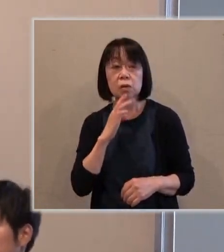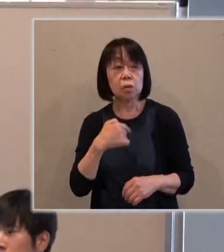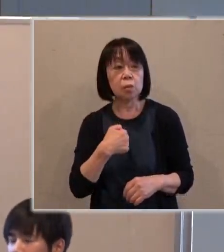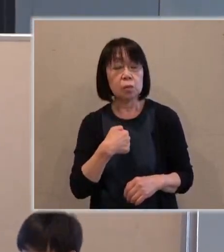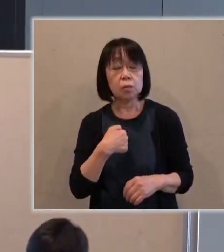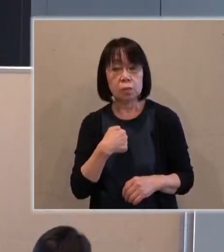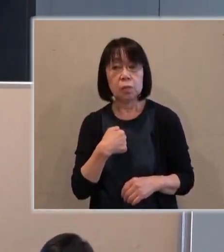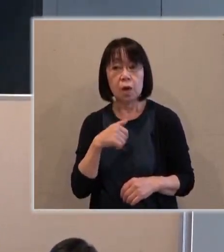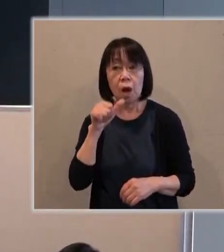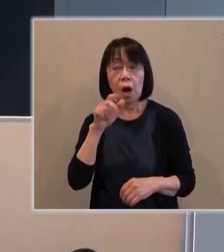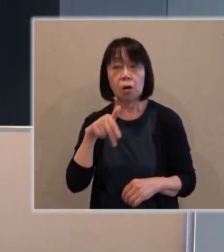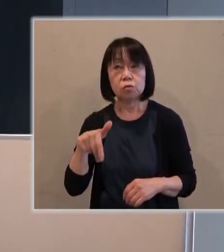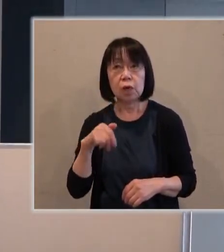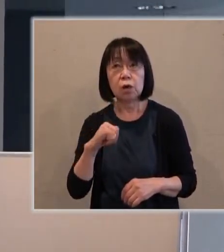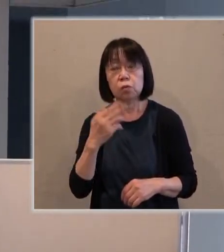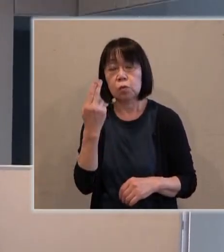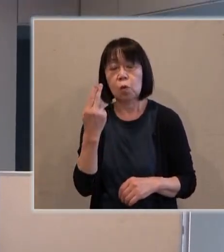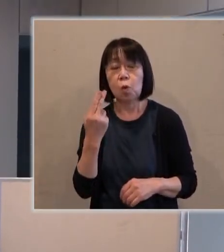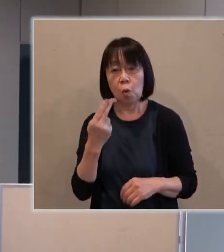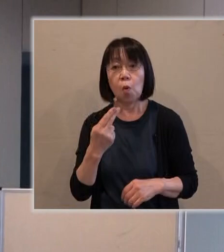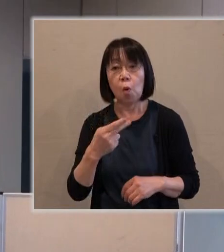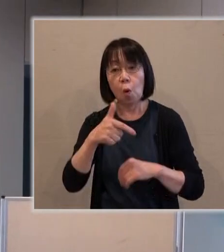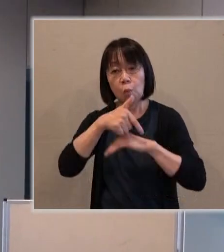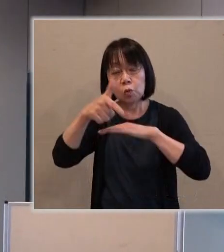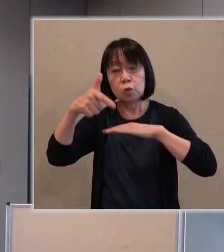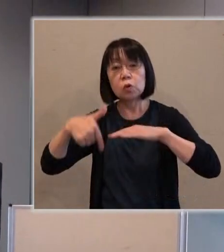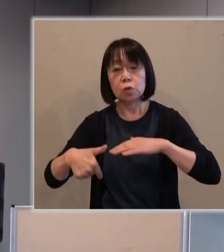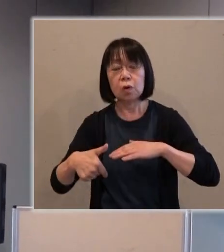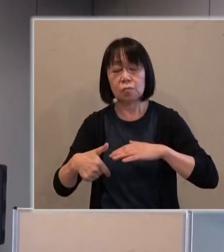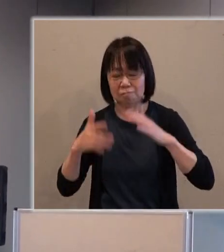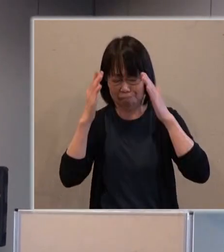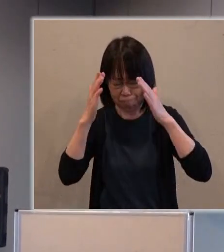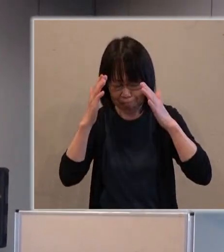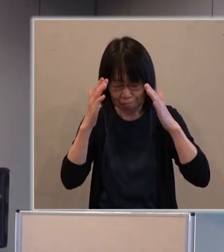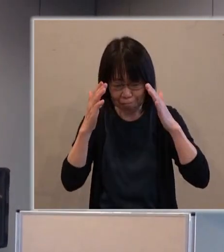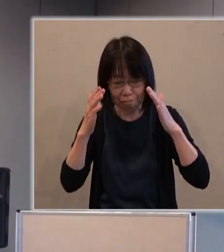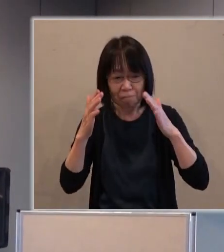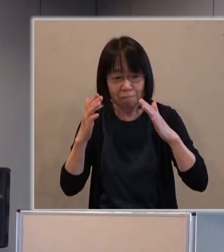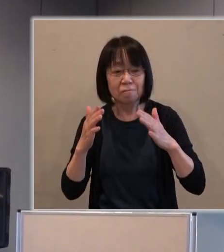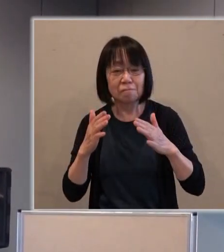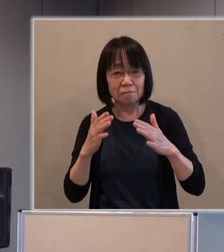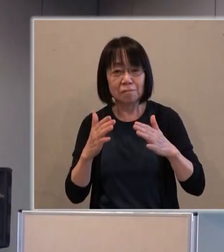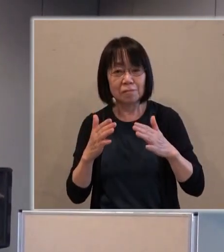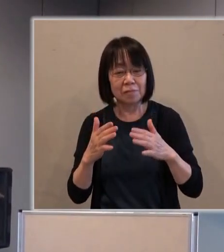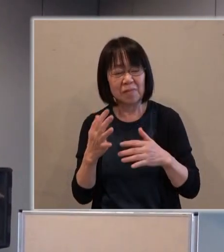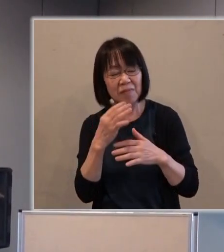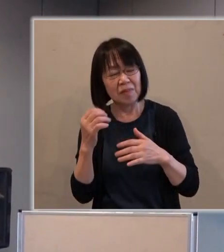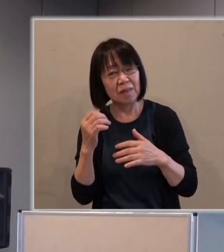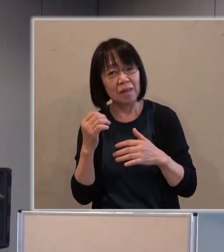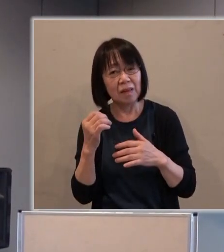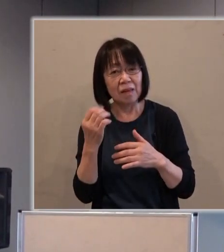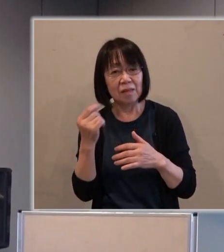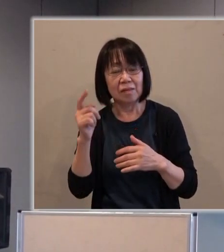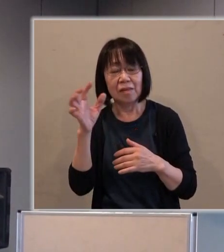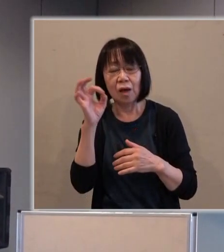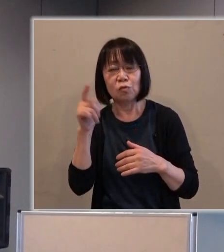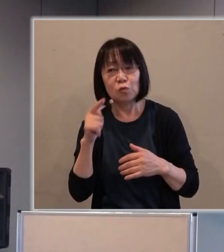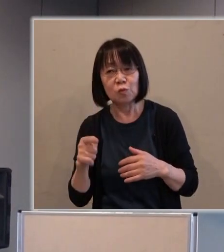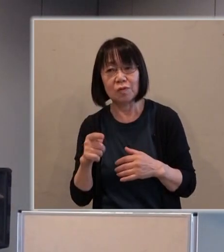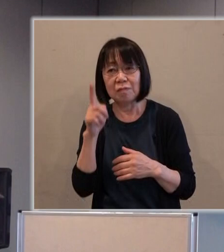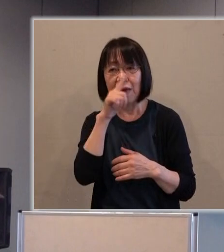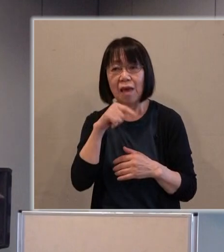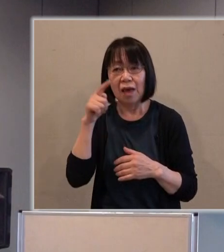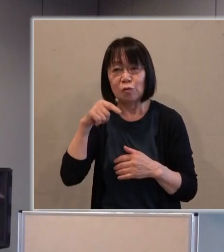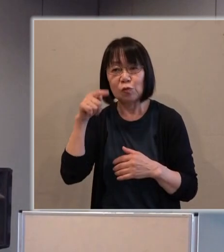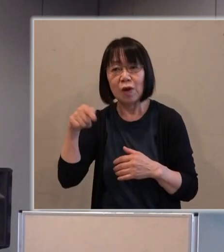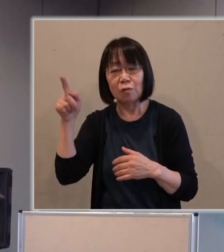ジェクトでめちゃめちゃ SNS 頑張んなきゃと思ってすごい一生懸命あのもう何十人とかでみんなで SNS 頑張ったんですけど、